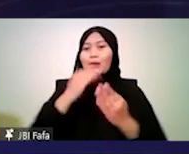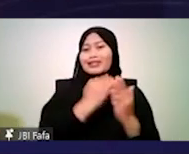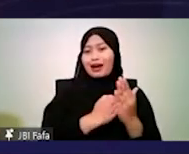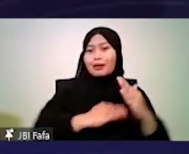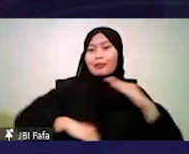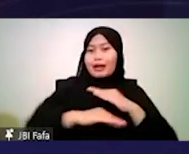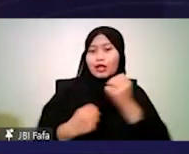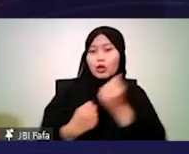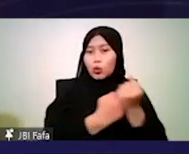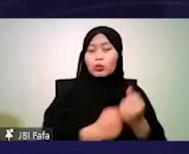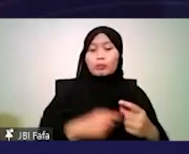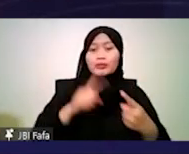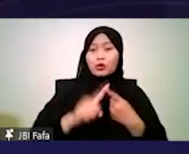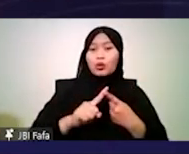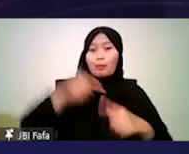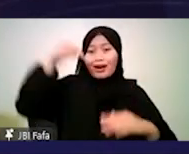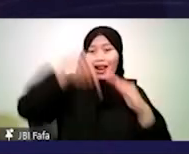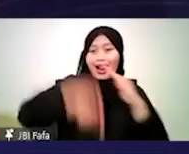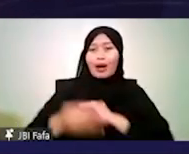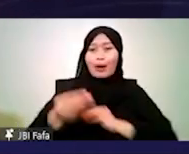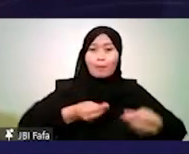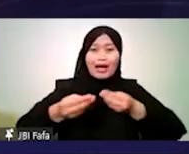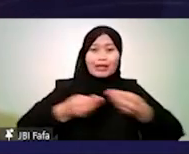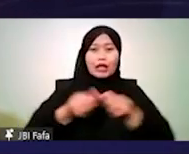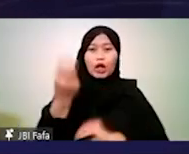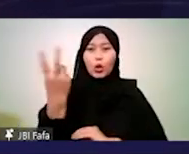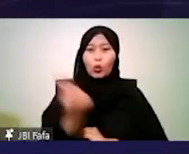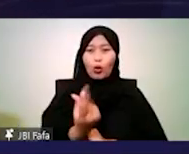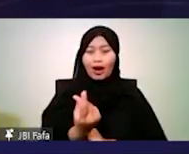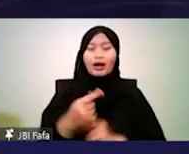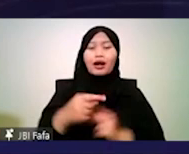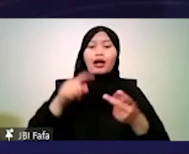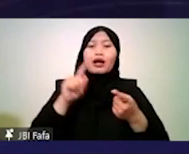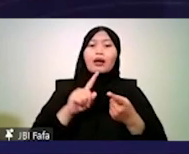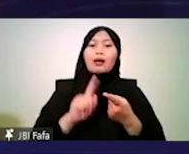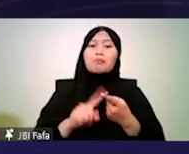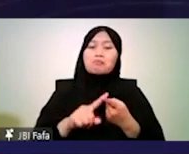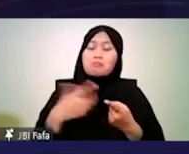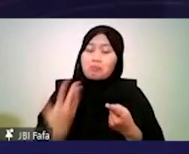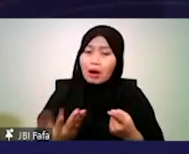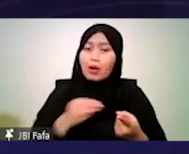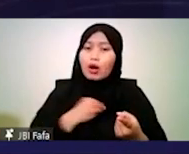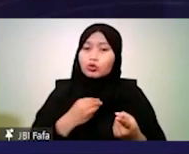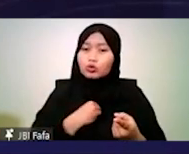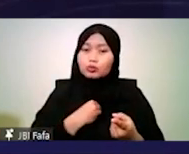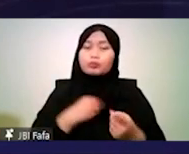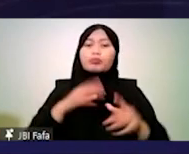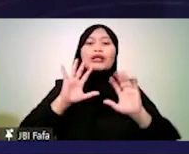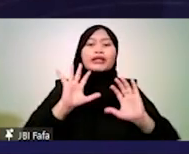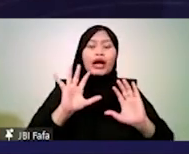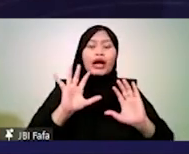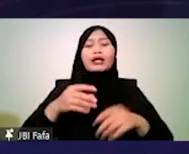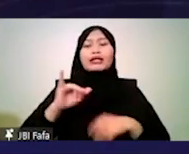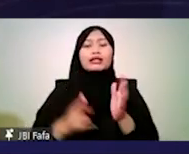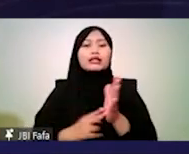apa pendalaman pasar keuangan itu ya instrumen pasar keuangan nya di perbanyak sekarang